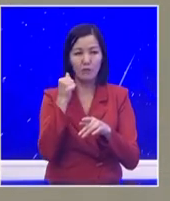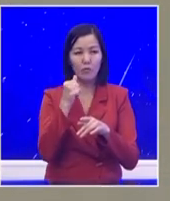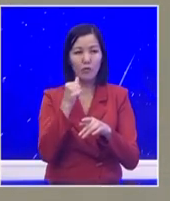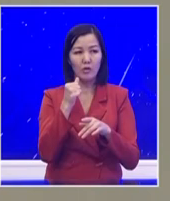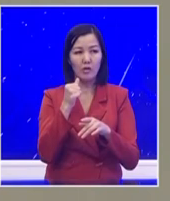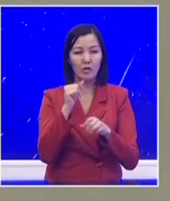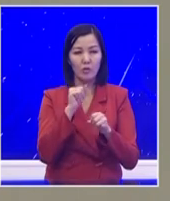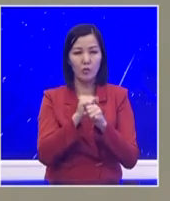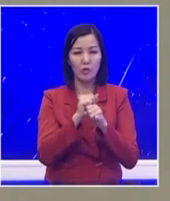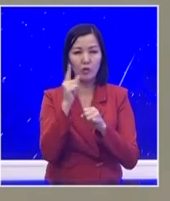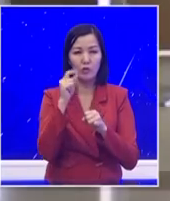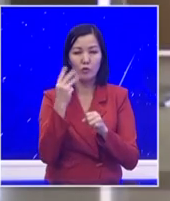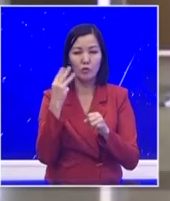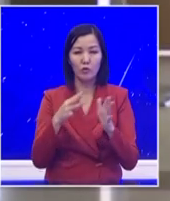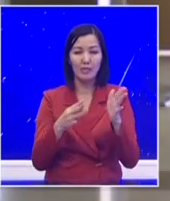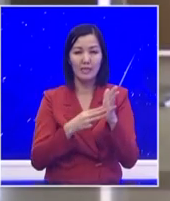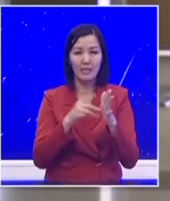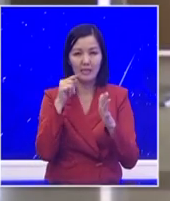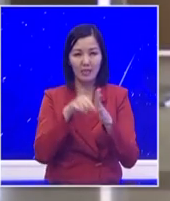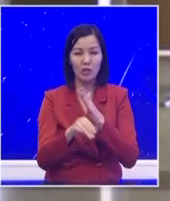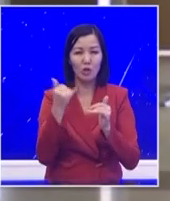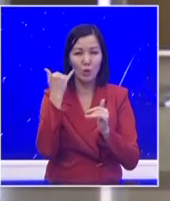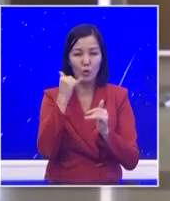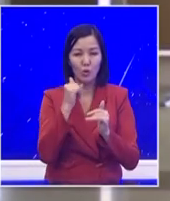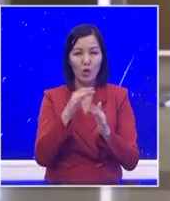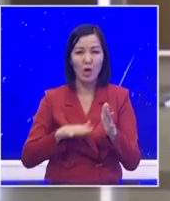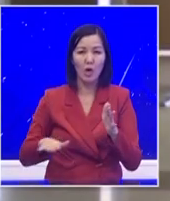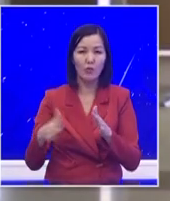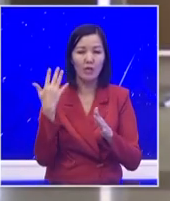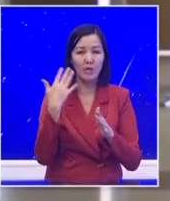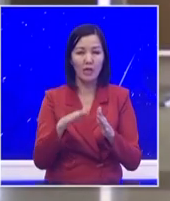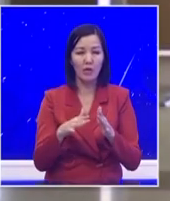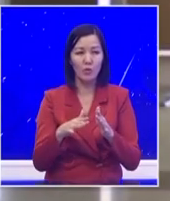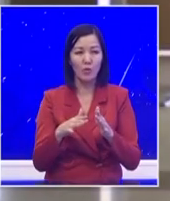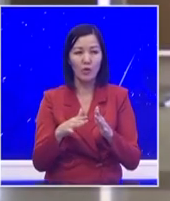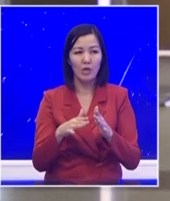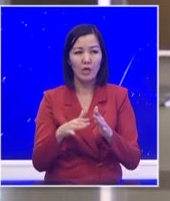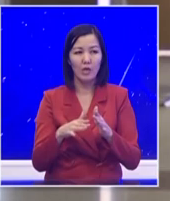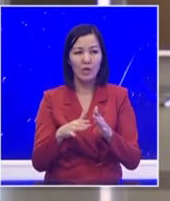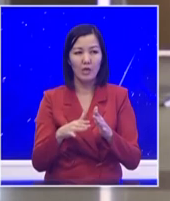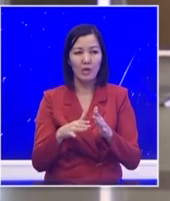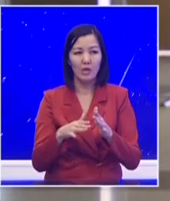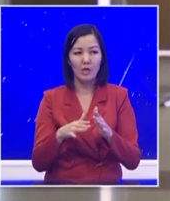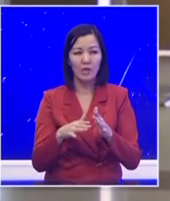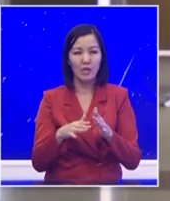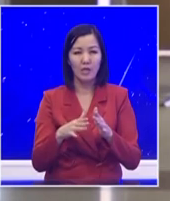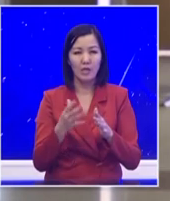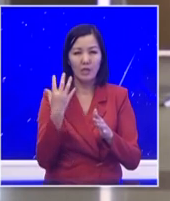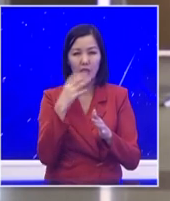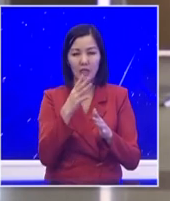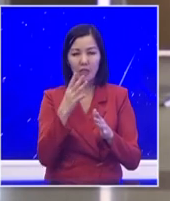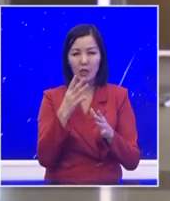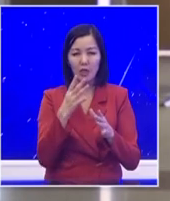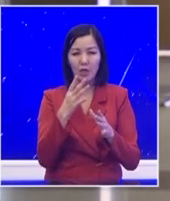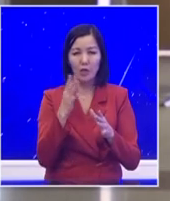тоқтатты. 138-нің ішінде Ұйғыр ауданындағы 50-ге жуық ыстық су көздеріндегі